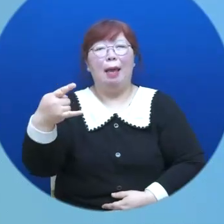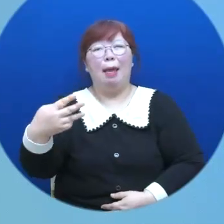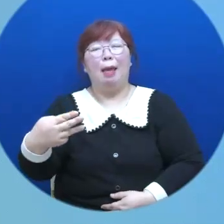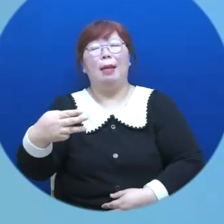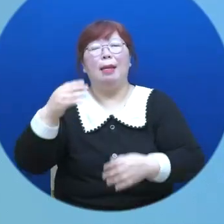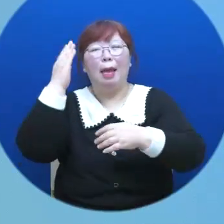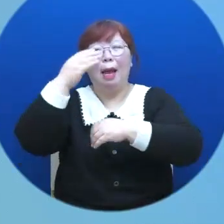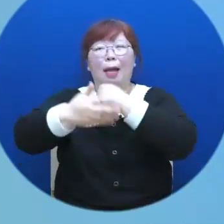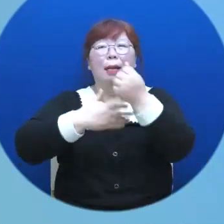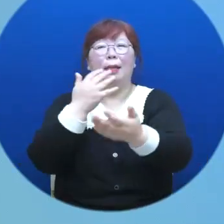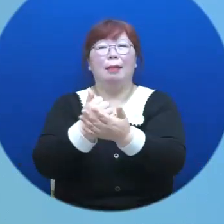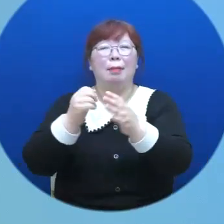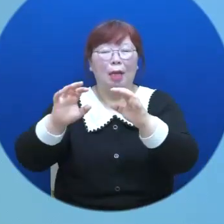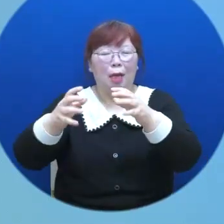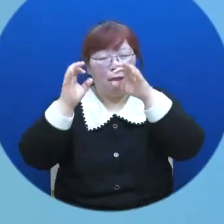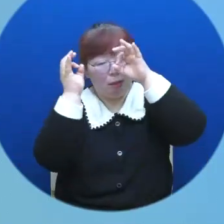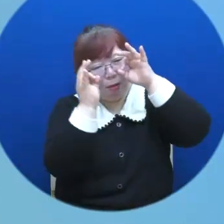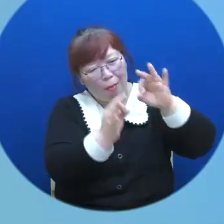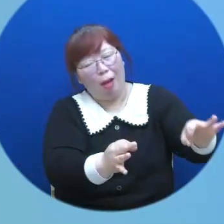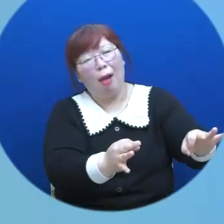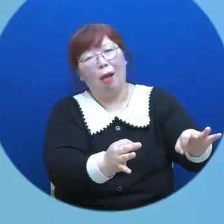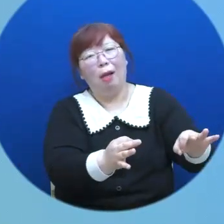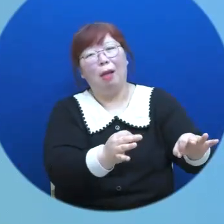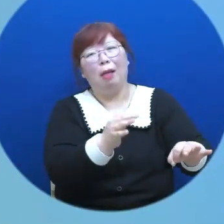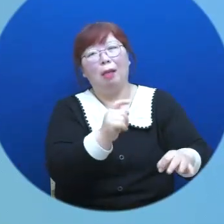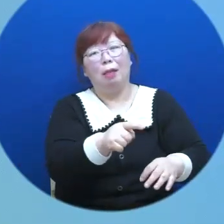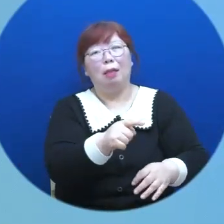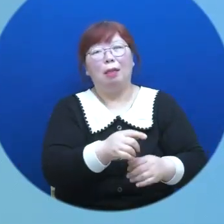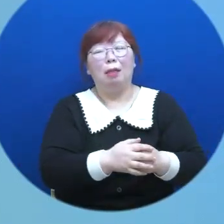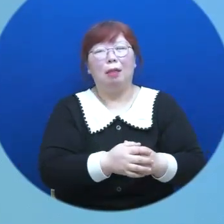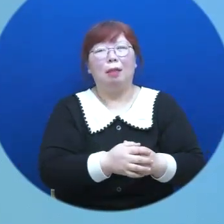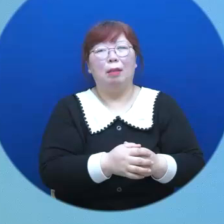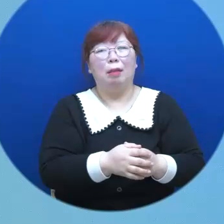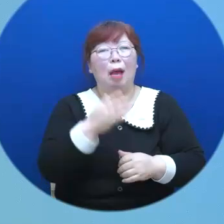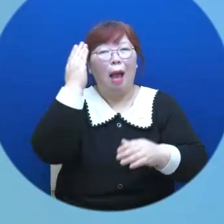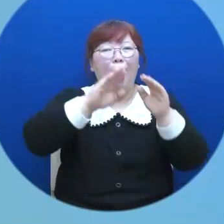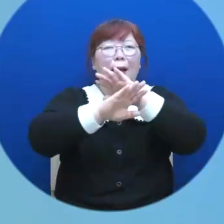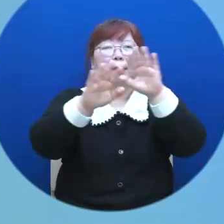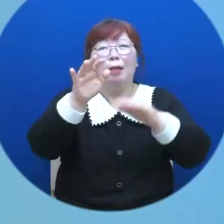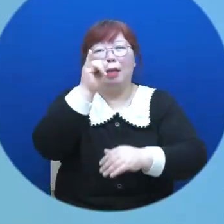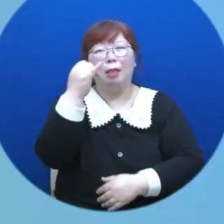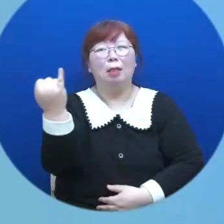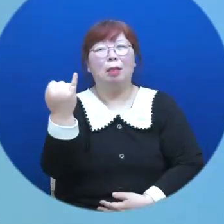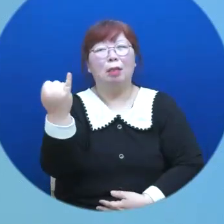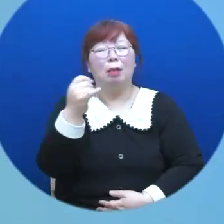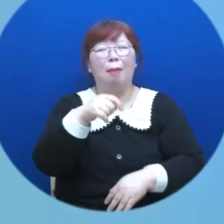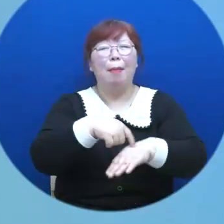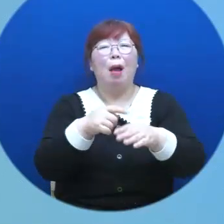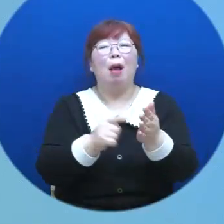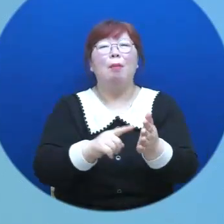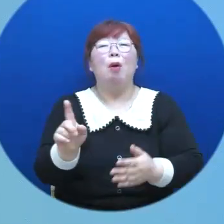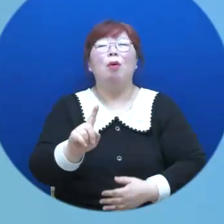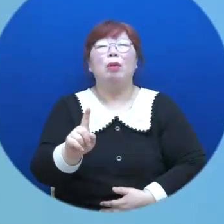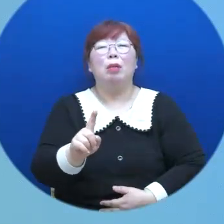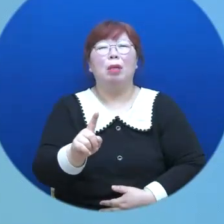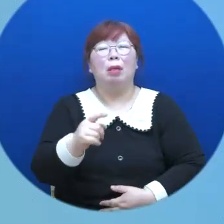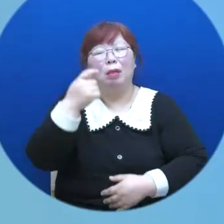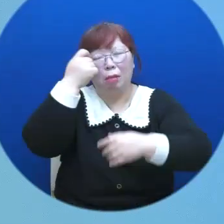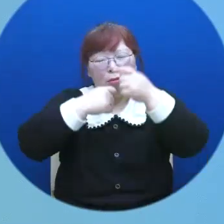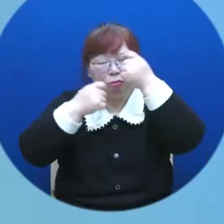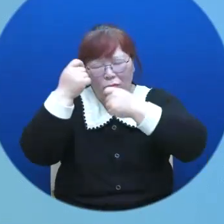요셉, 베냐민이 겪는 거 보면서 그 하늘에 있는 라헬의 마음 어떨까요? 피눈물 나는 거죠.